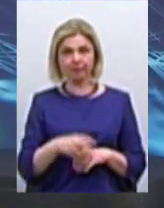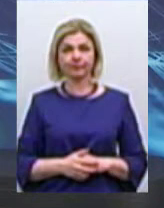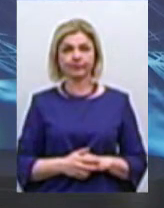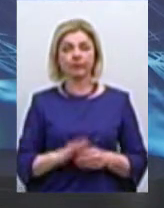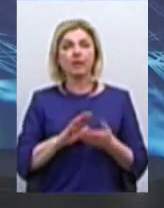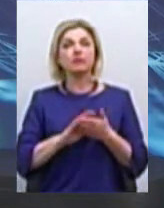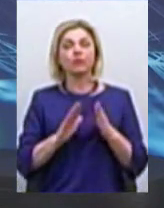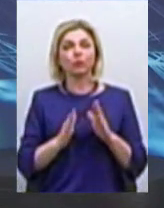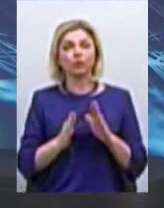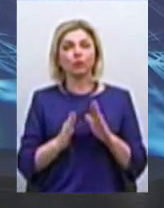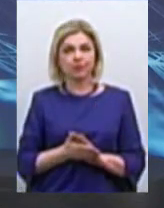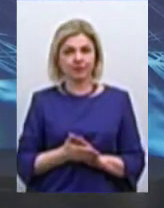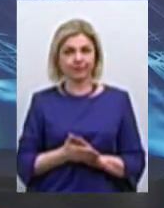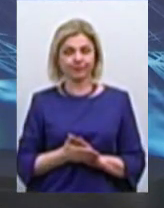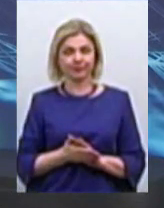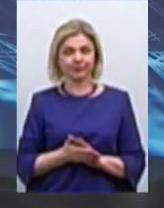Ситуація